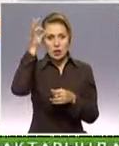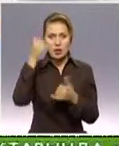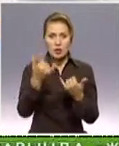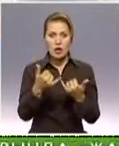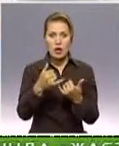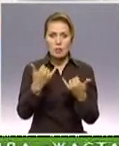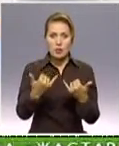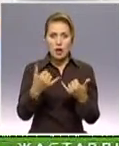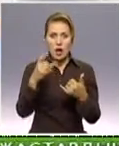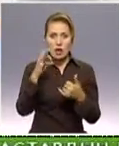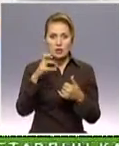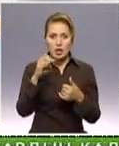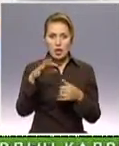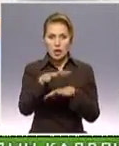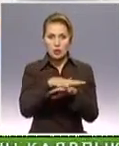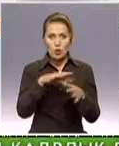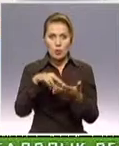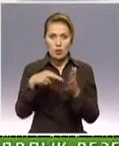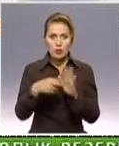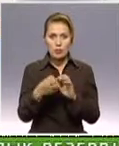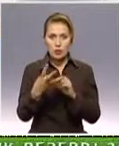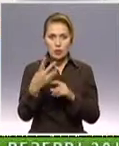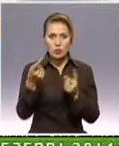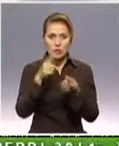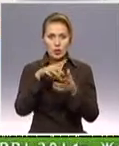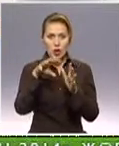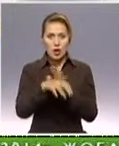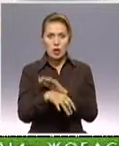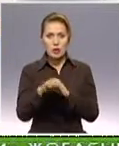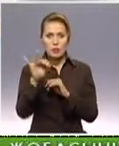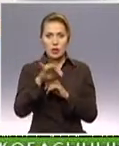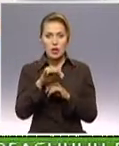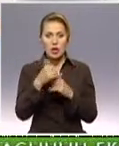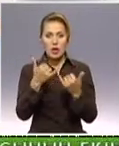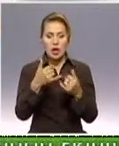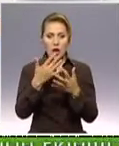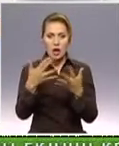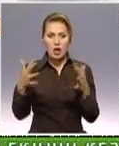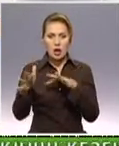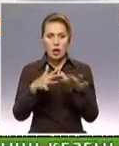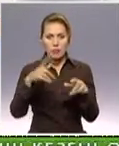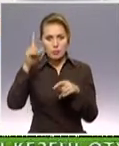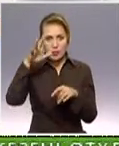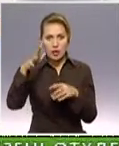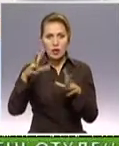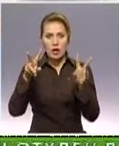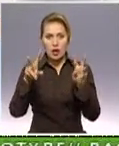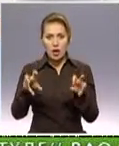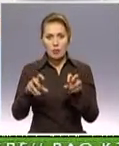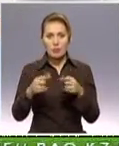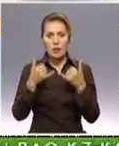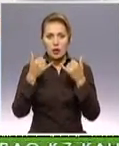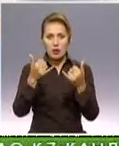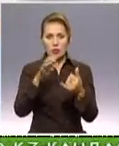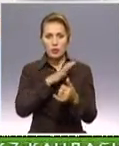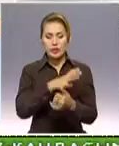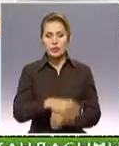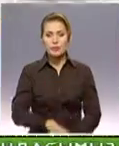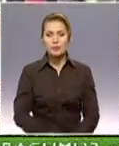сала кетсем, биылғы арт-алаң жобасына бірқатар өзгерістер енгізілген, енді әр шара белгілі бір тақырыпқа арналатын